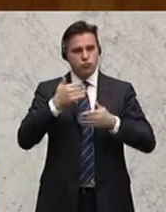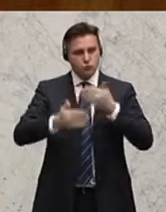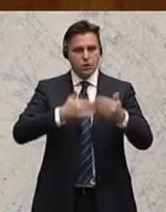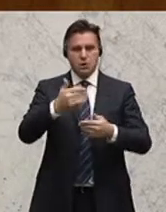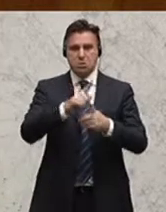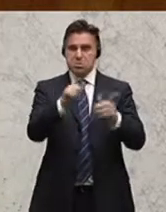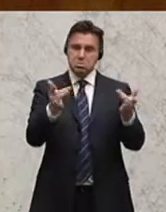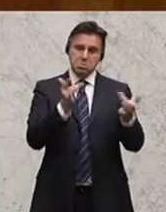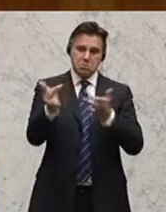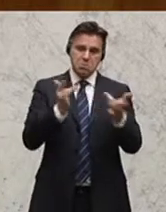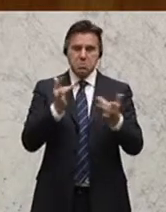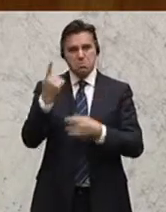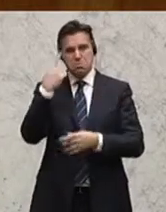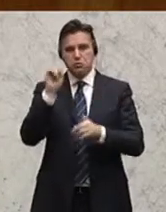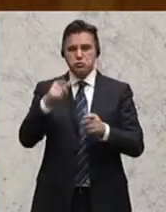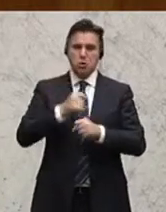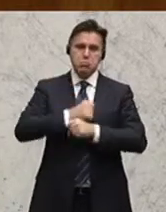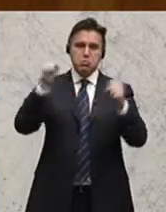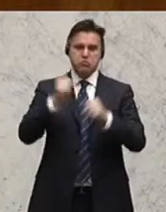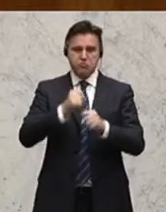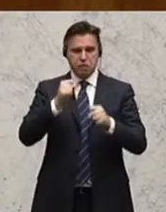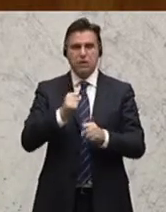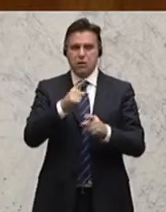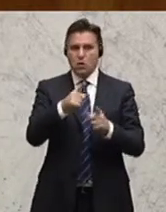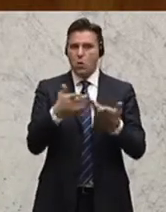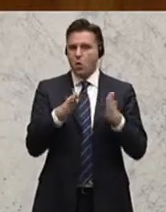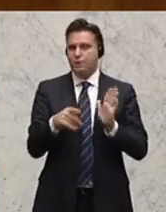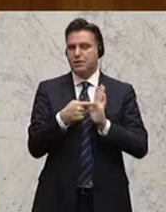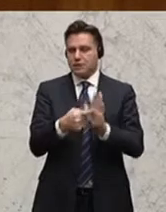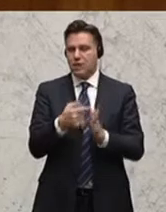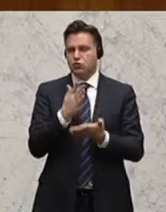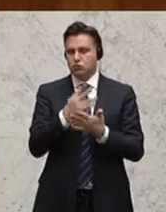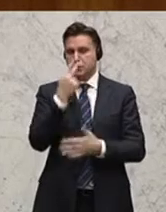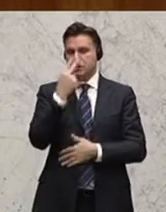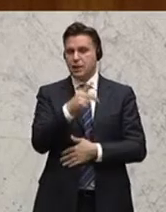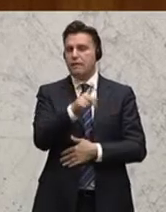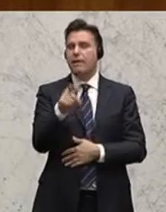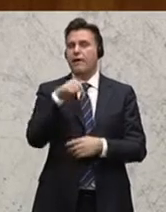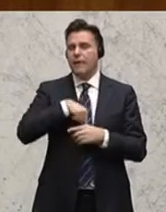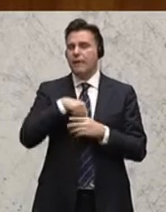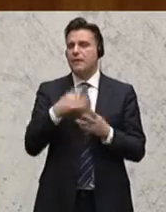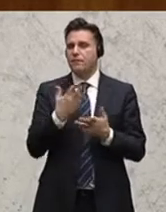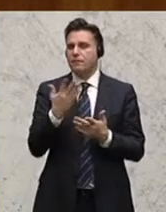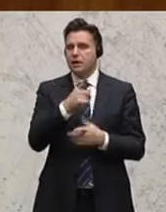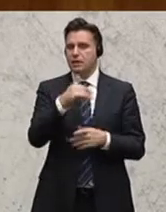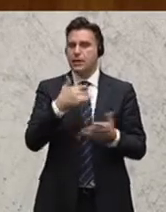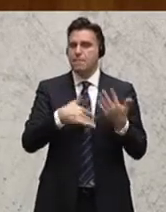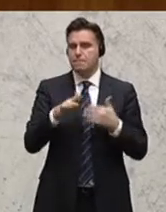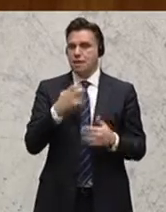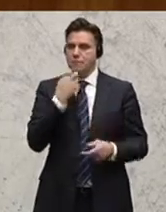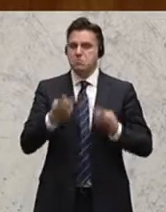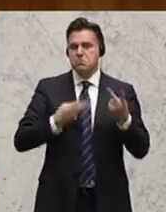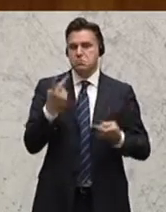die meinen, man sollte das in die Luft sprengen, haben sich geoutet. Da weiß man ganz genau, worum es ihnen wirklich geht. Spektakel statt